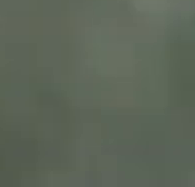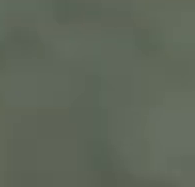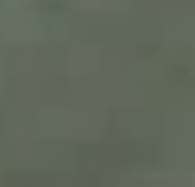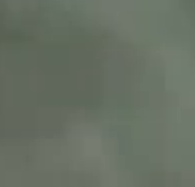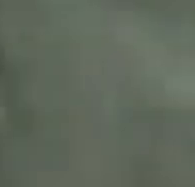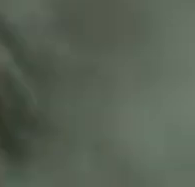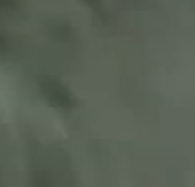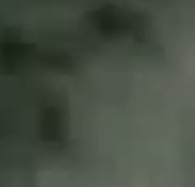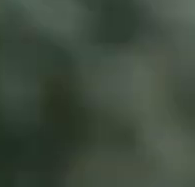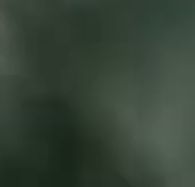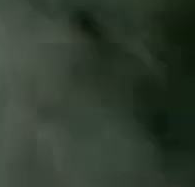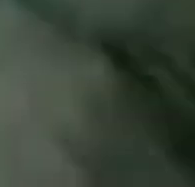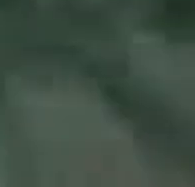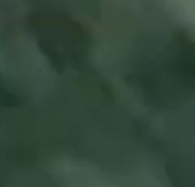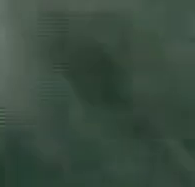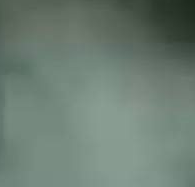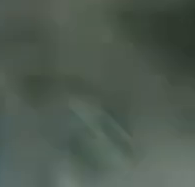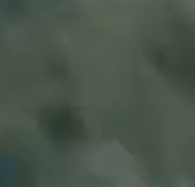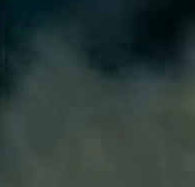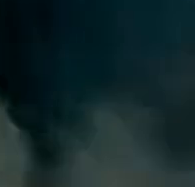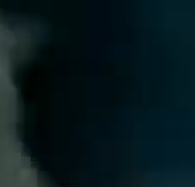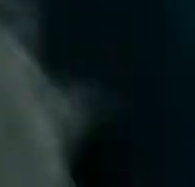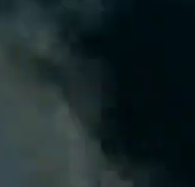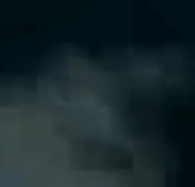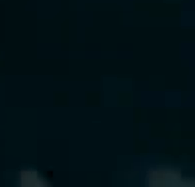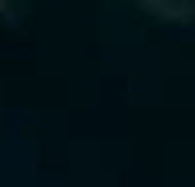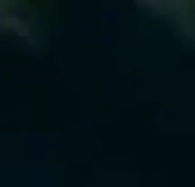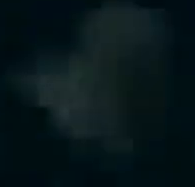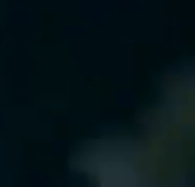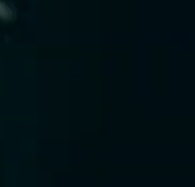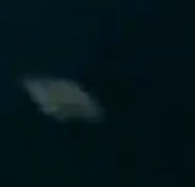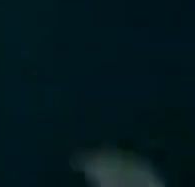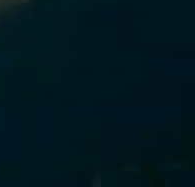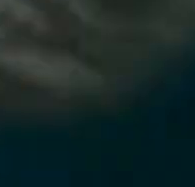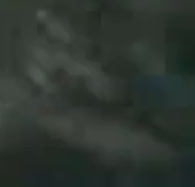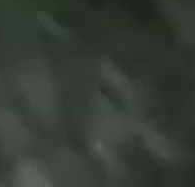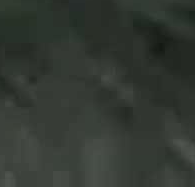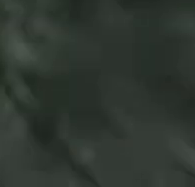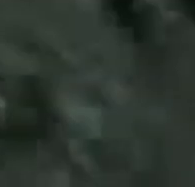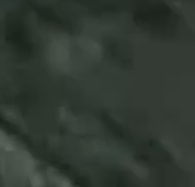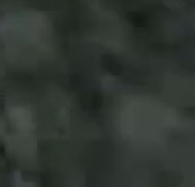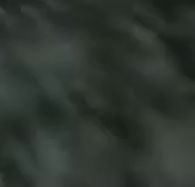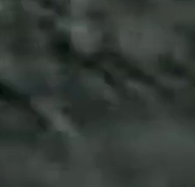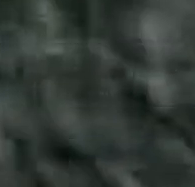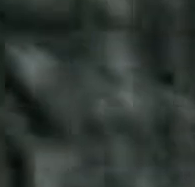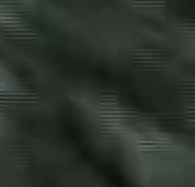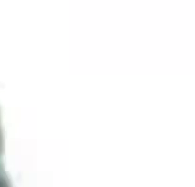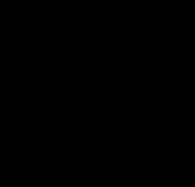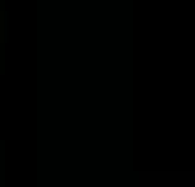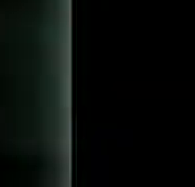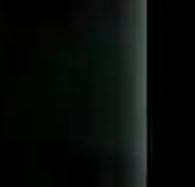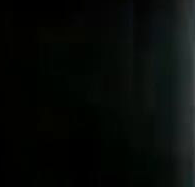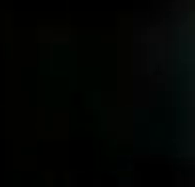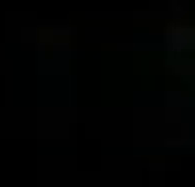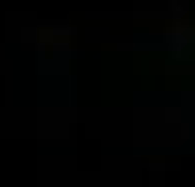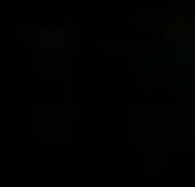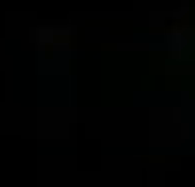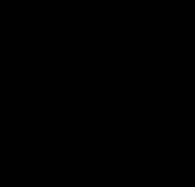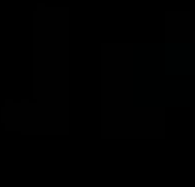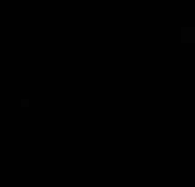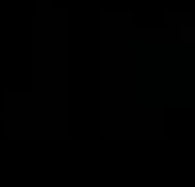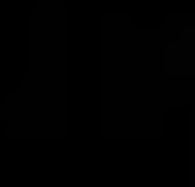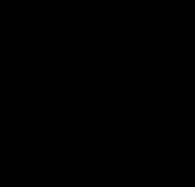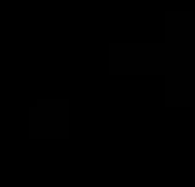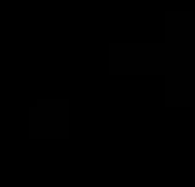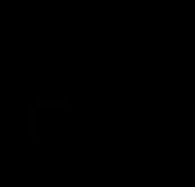Umri wake unavyoongezeka ndivyo inaonekana kuchakaa na kuwa ya waya kuashiria anguko kuu. Baada